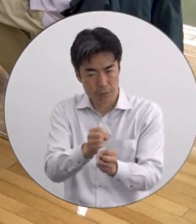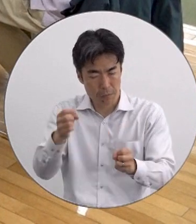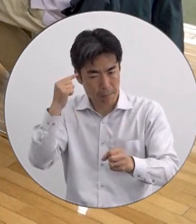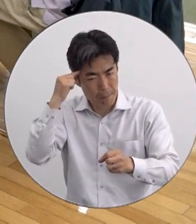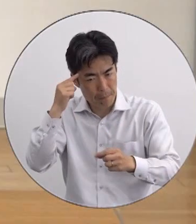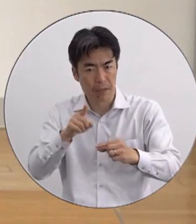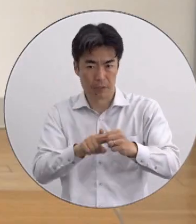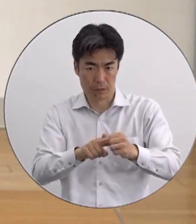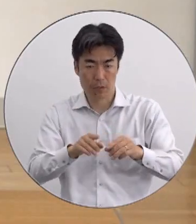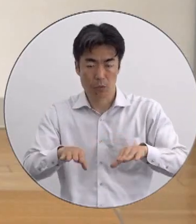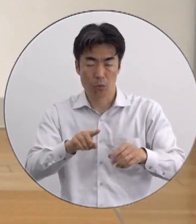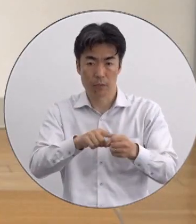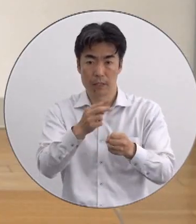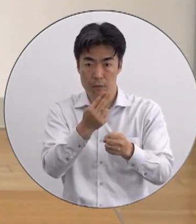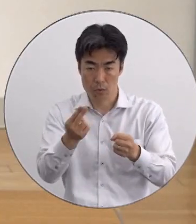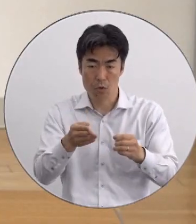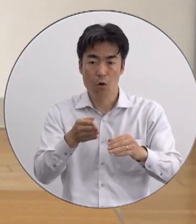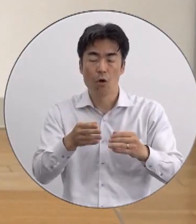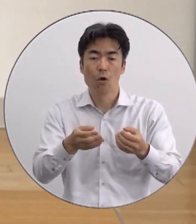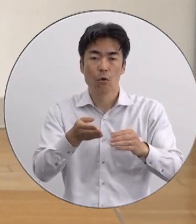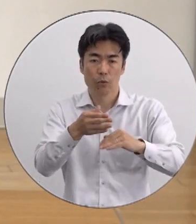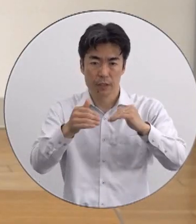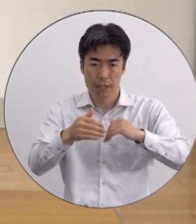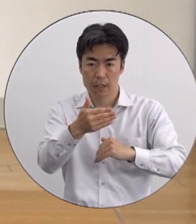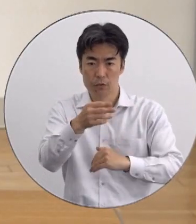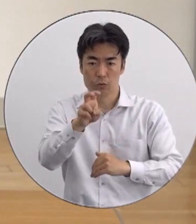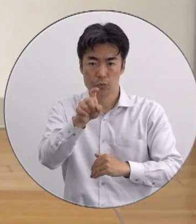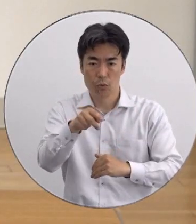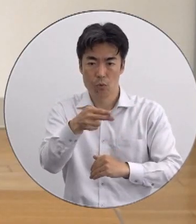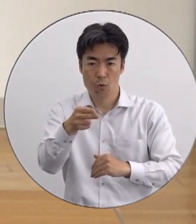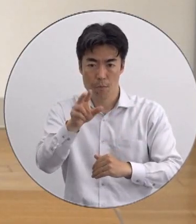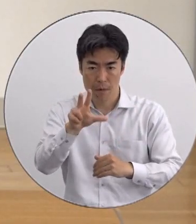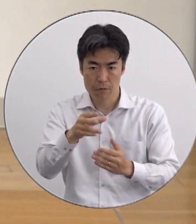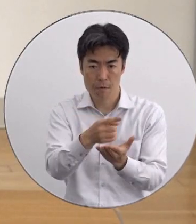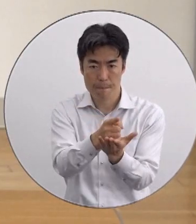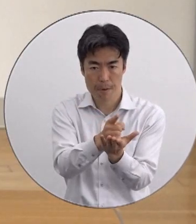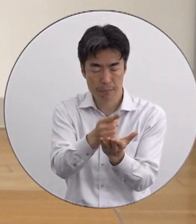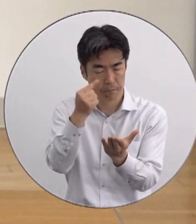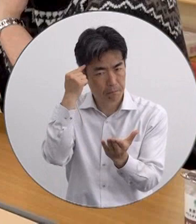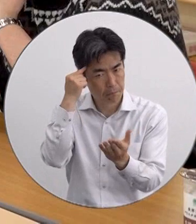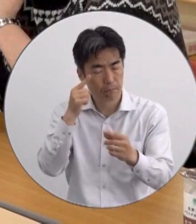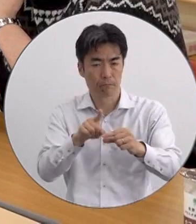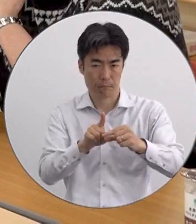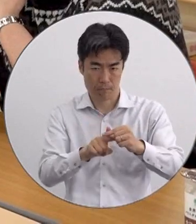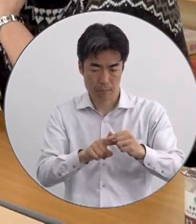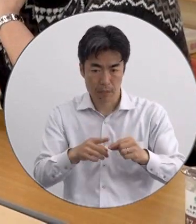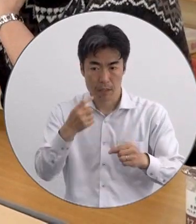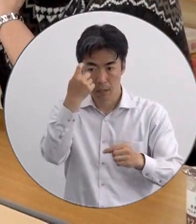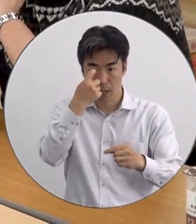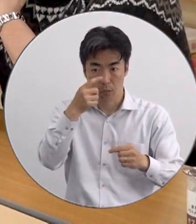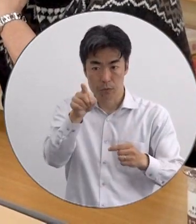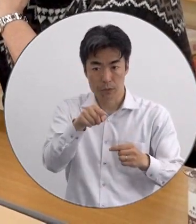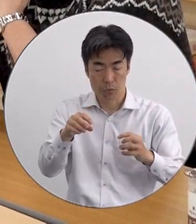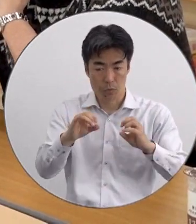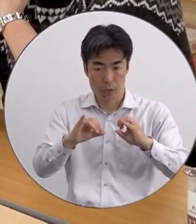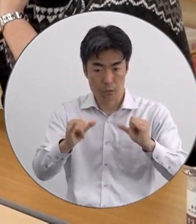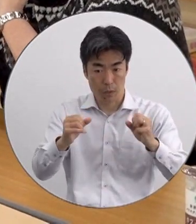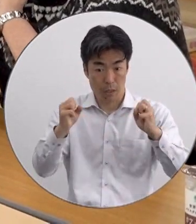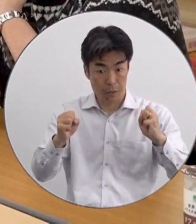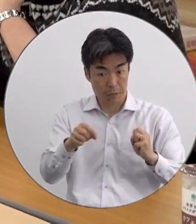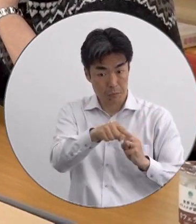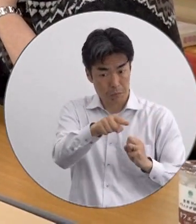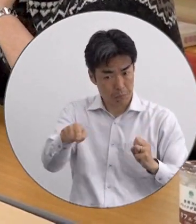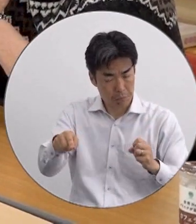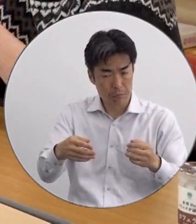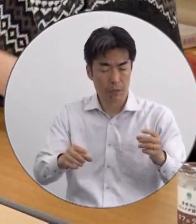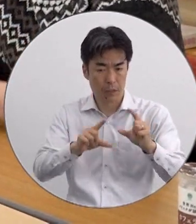。 今年度、越谷グローバルマップということを考えております。外国の方が一体どこにいて何を